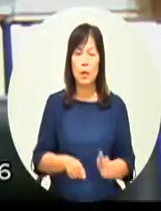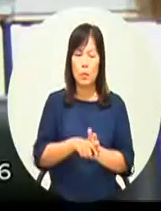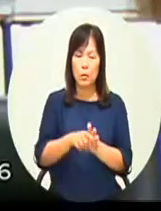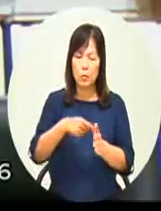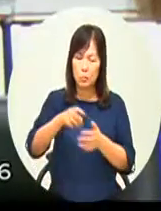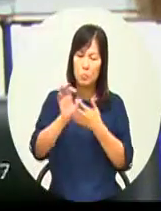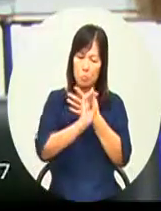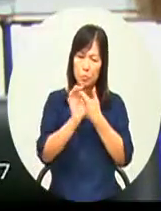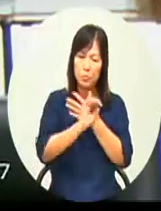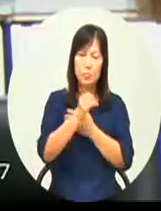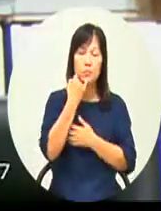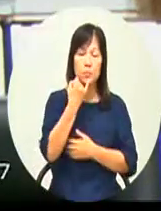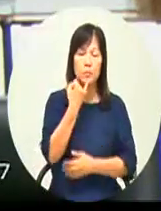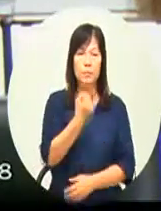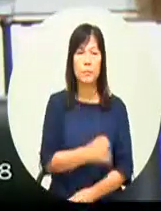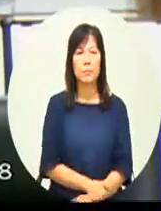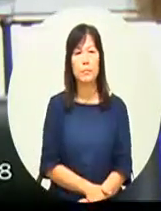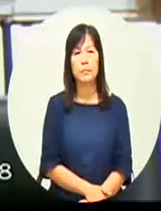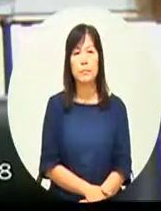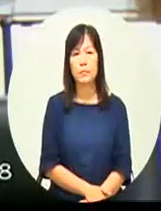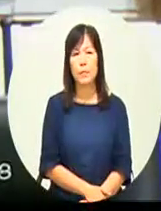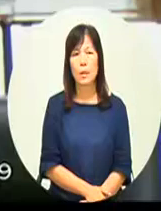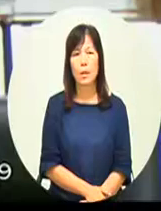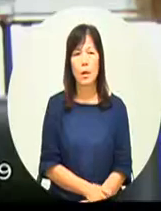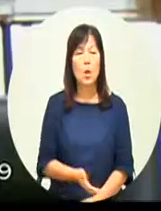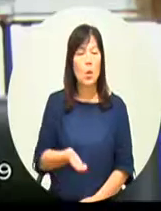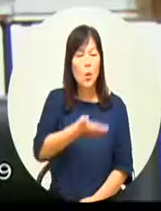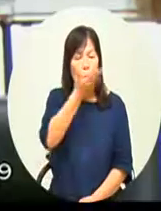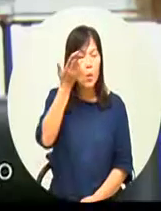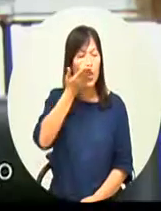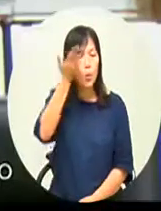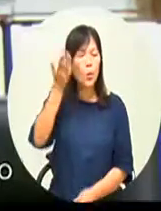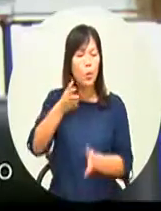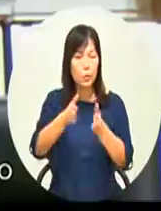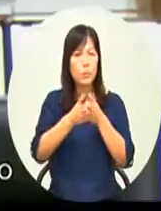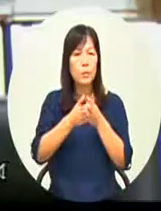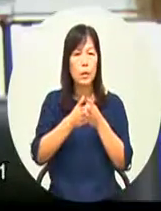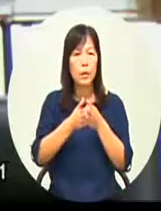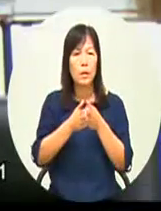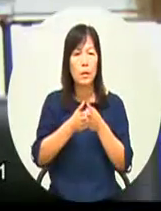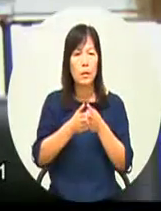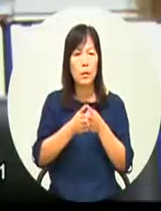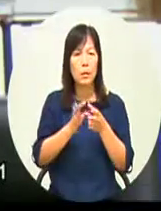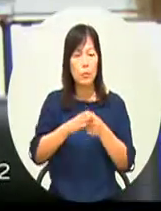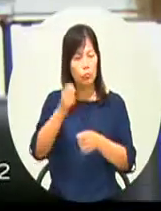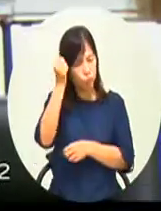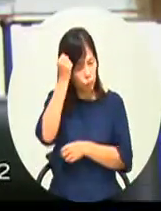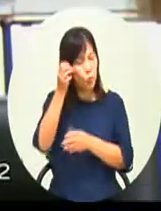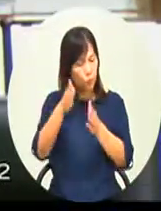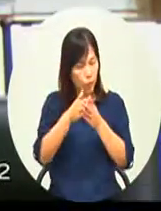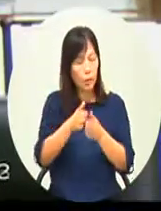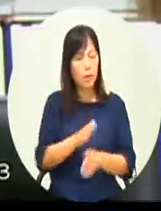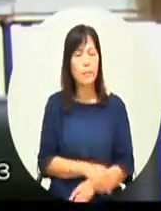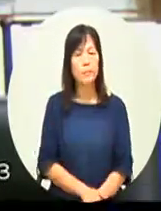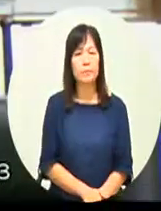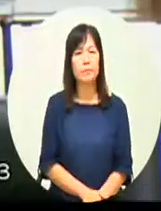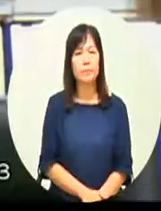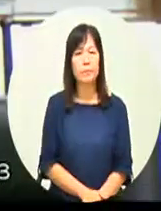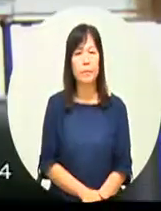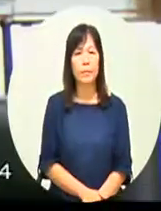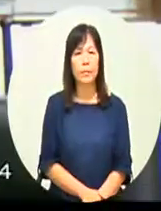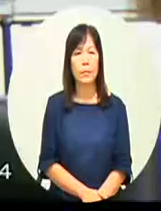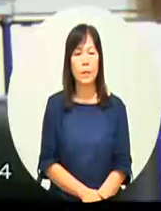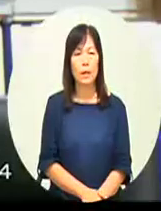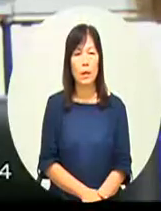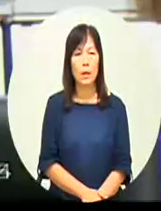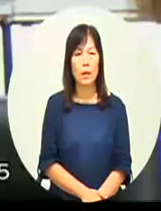的地方。当然观光必须要有住宿。那么原